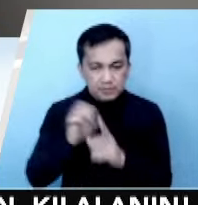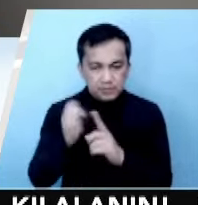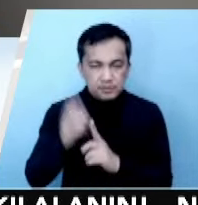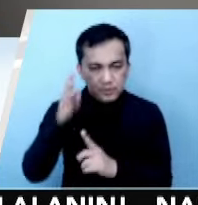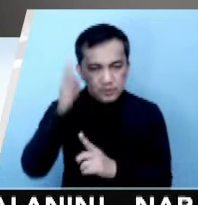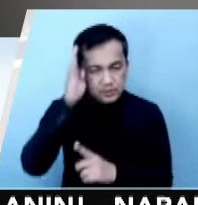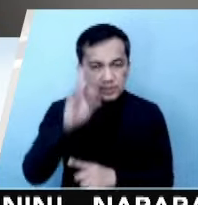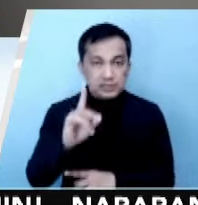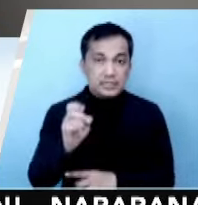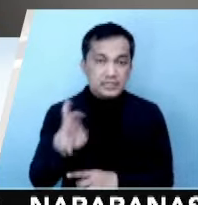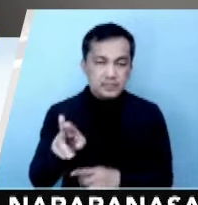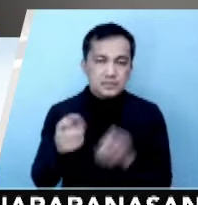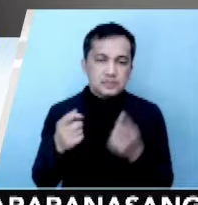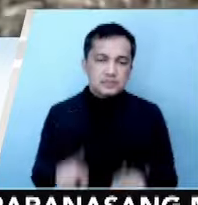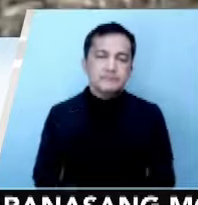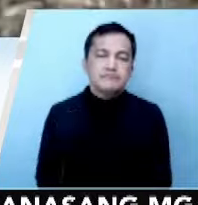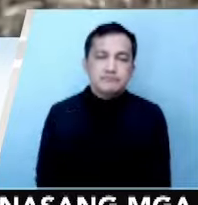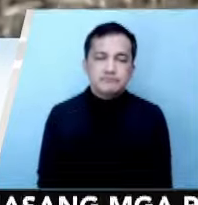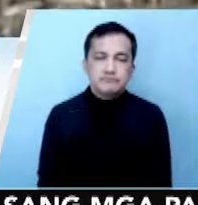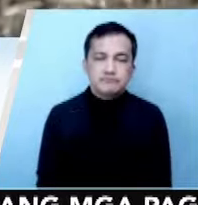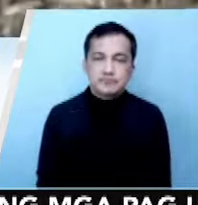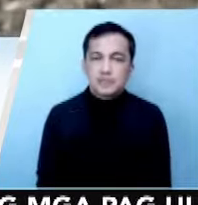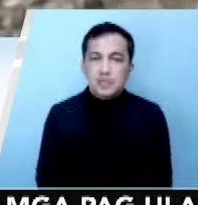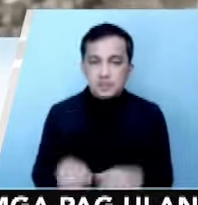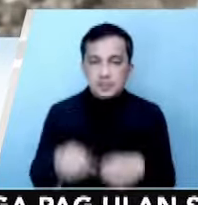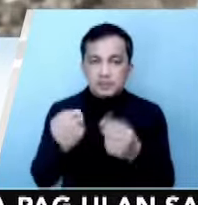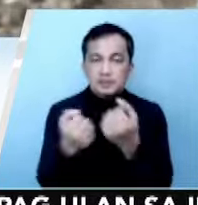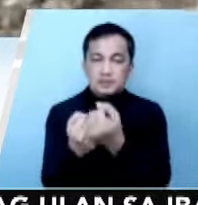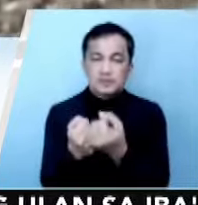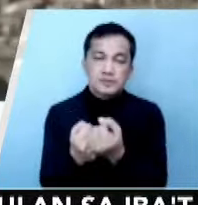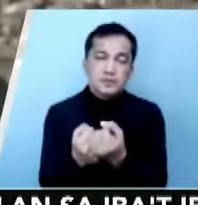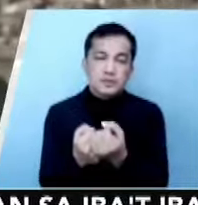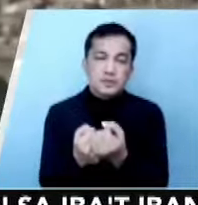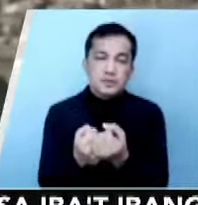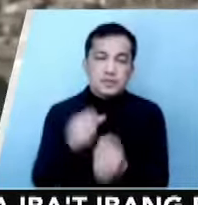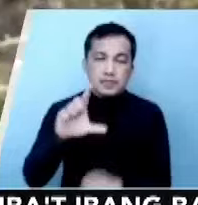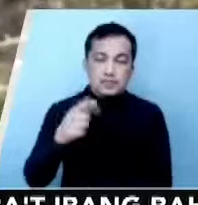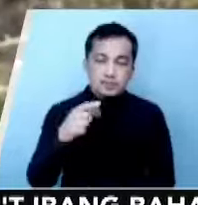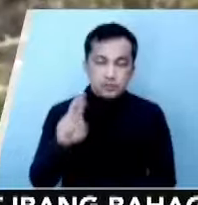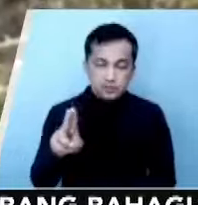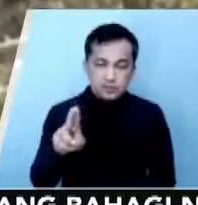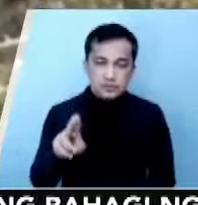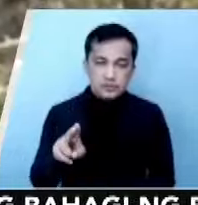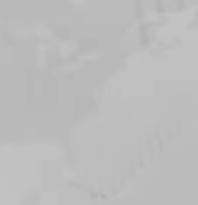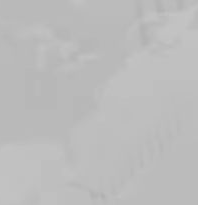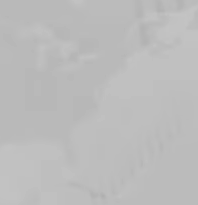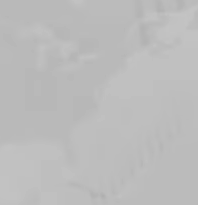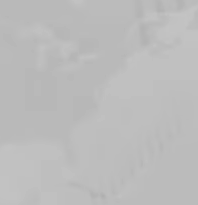DNR ang nangyari. Nagbigay naman ng ayuda ang lokal na pamahalaan sa nasalanta.